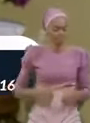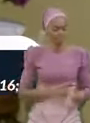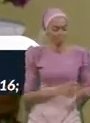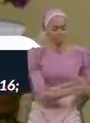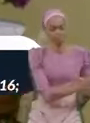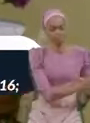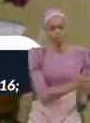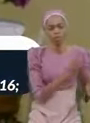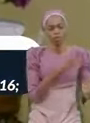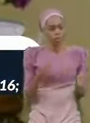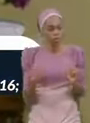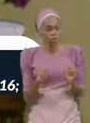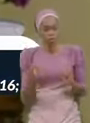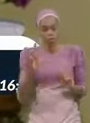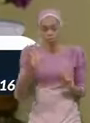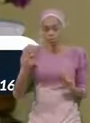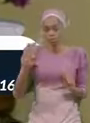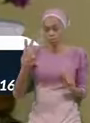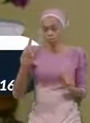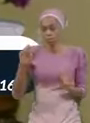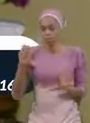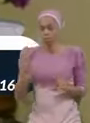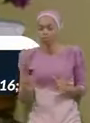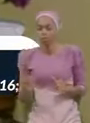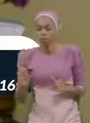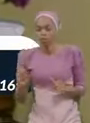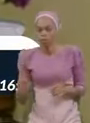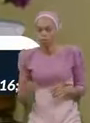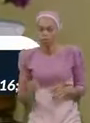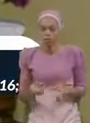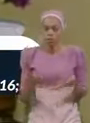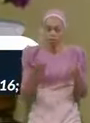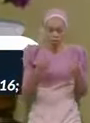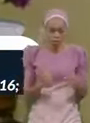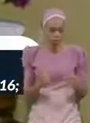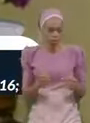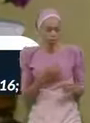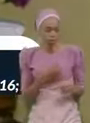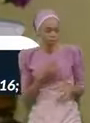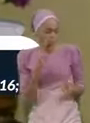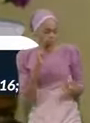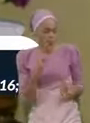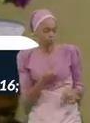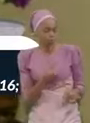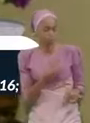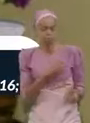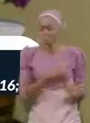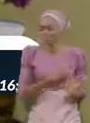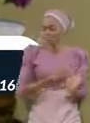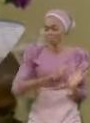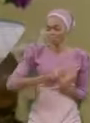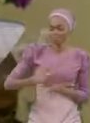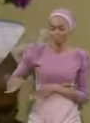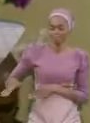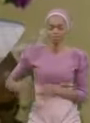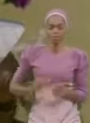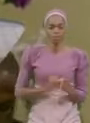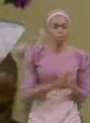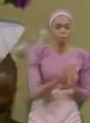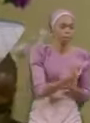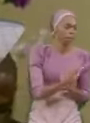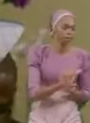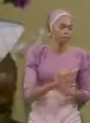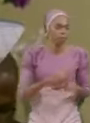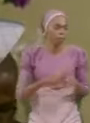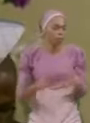lévite qui arriva aussi dans ce lieu l'ayant vu passa autre mais un